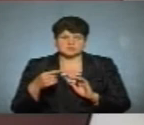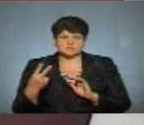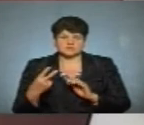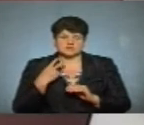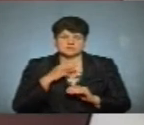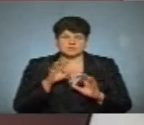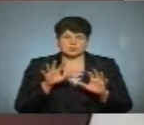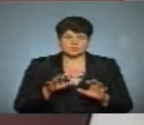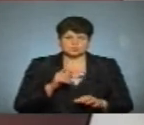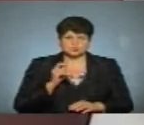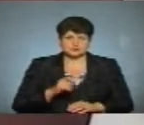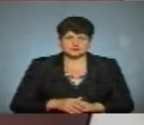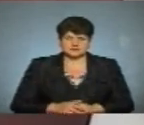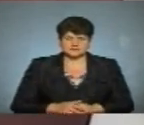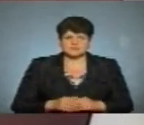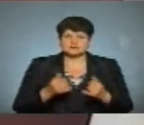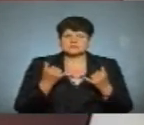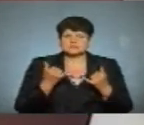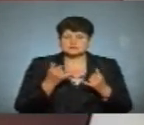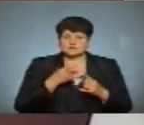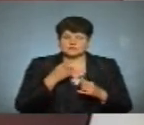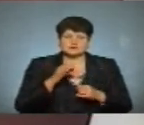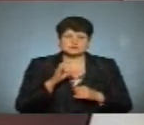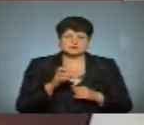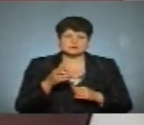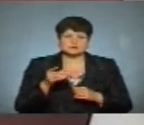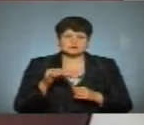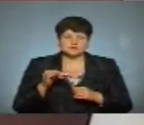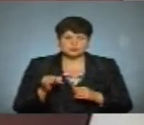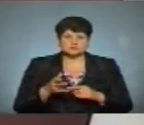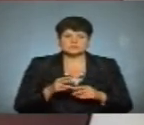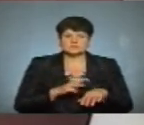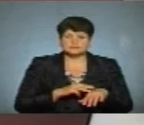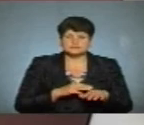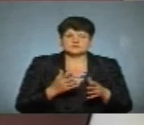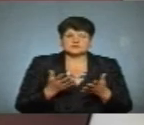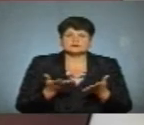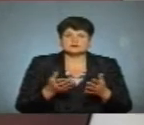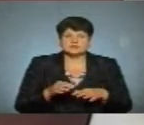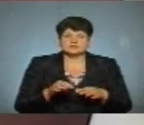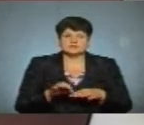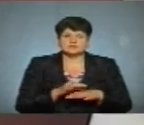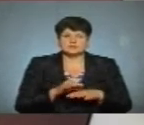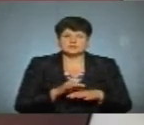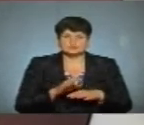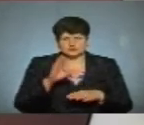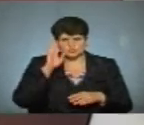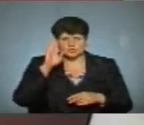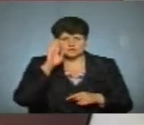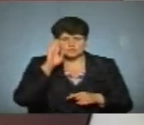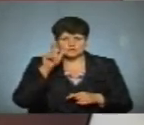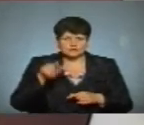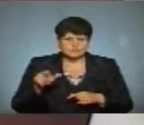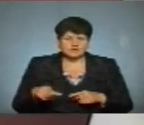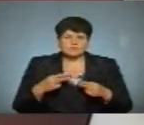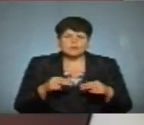України. Зараз, за словами Сергія Гатанюка, оперативники встановлюють, де чоловік продавав велосипеди. Є